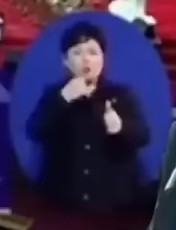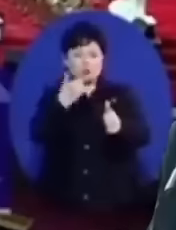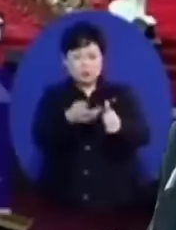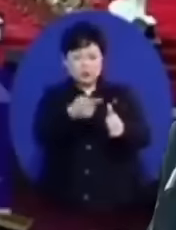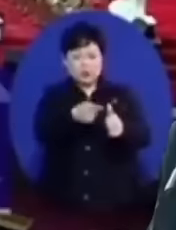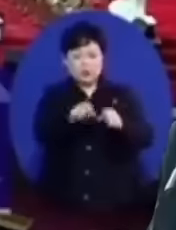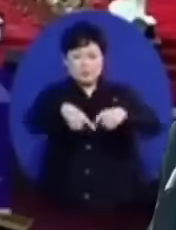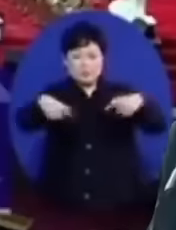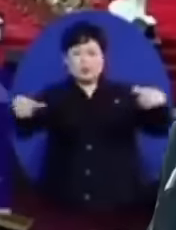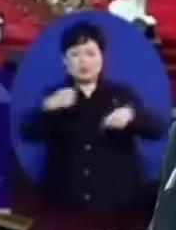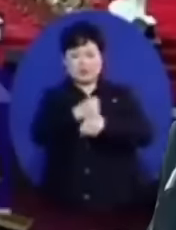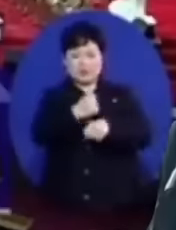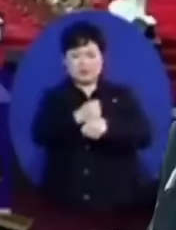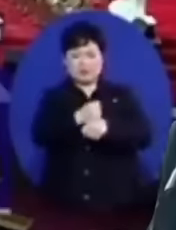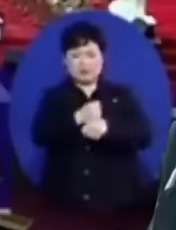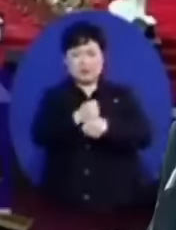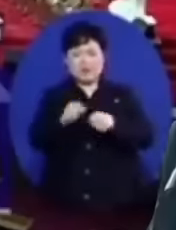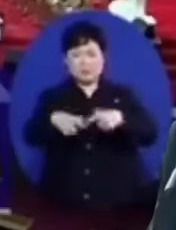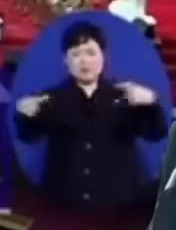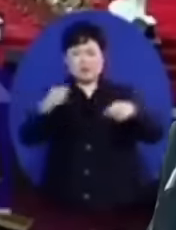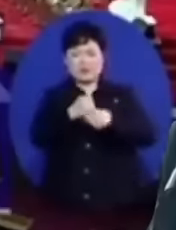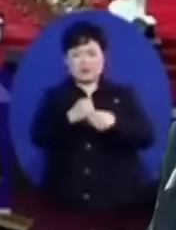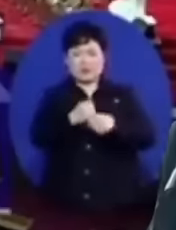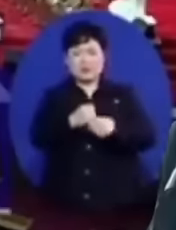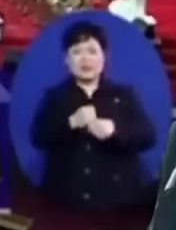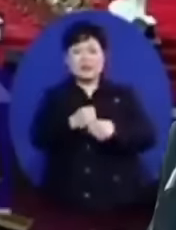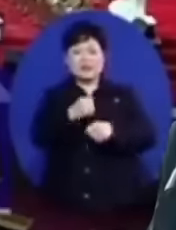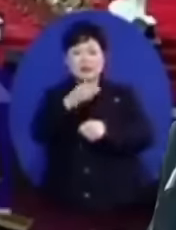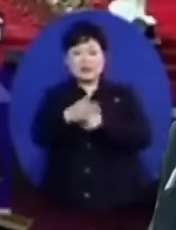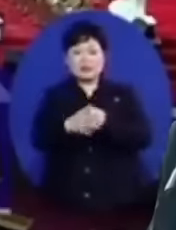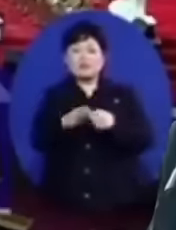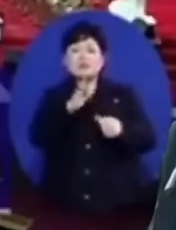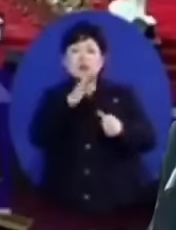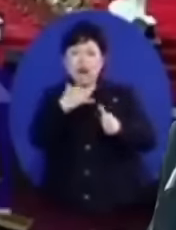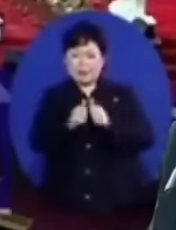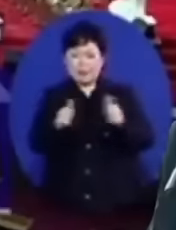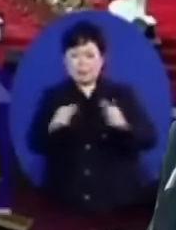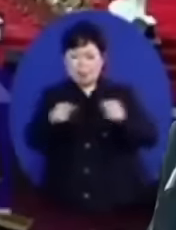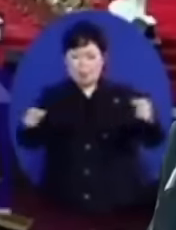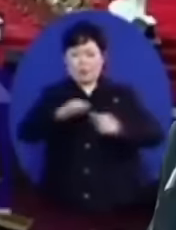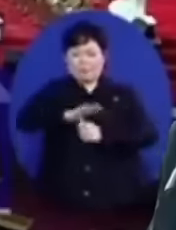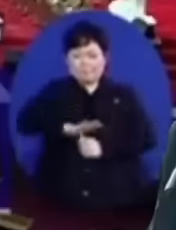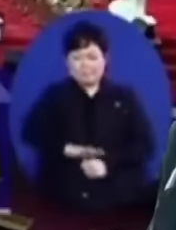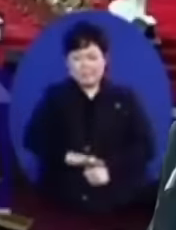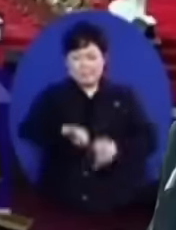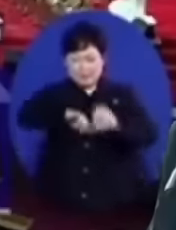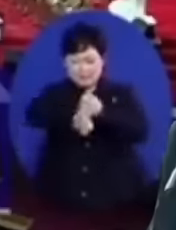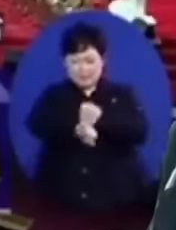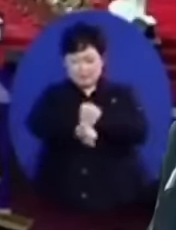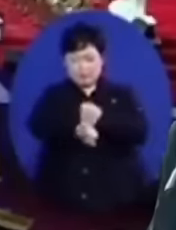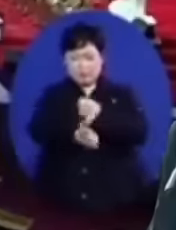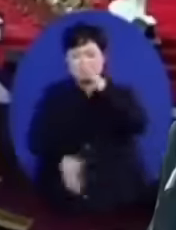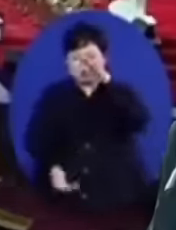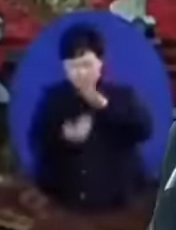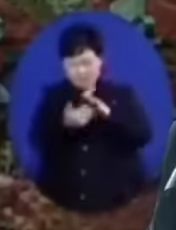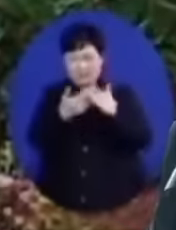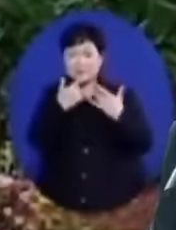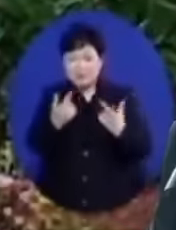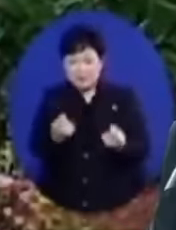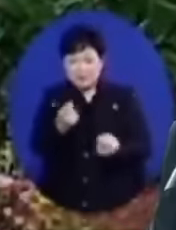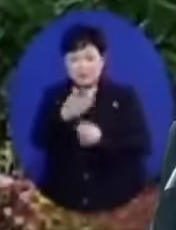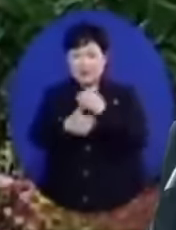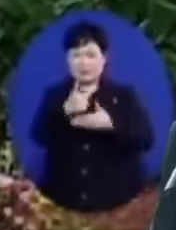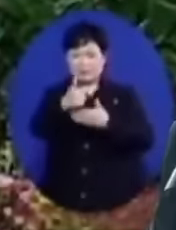너를 번성케 하고 번성케 하리라 하셨더니 그가 이같이 오래 참아 약속을 바랍니다.